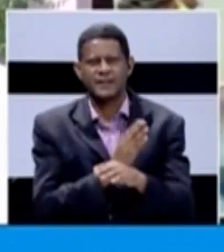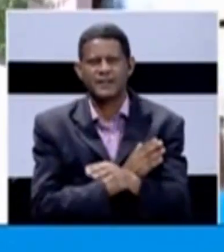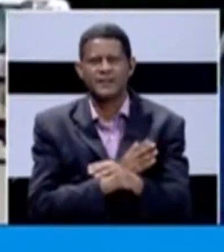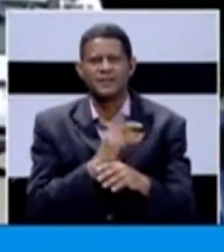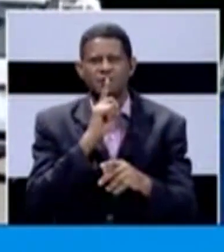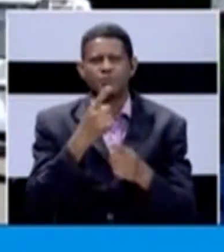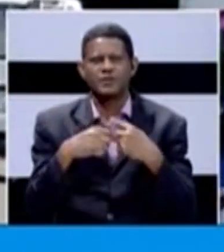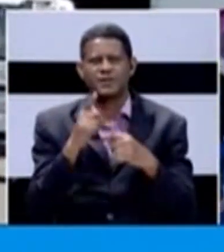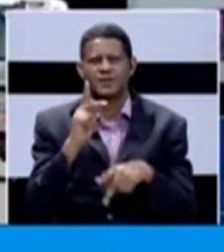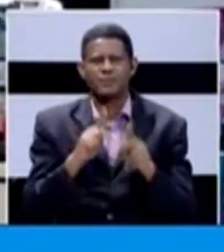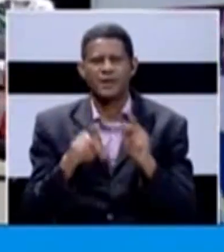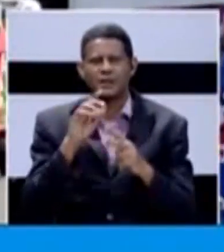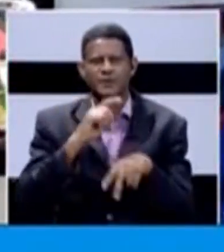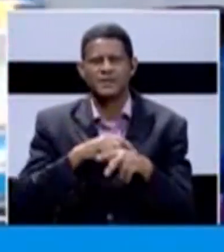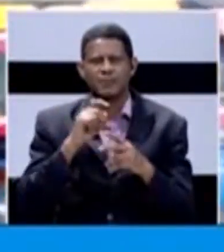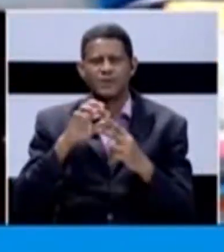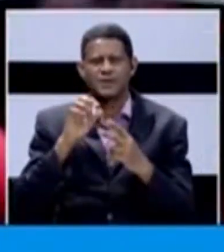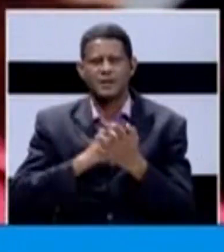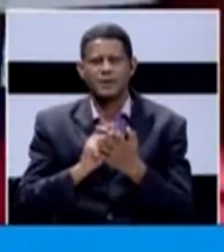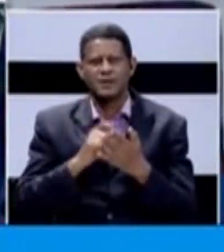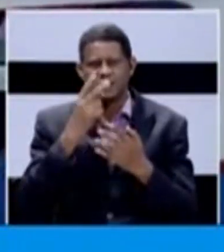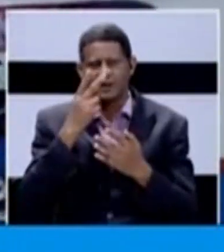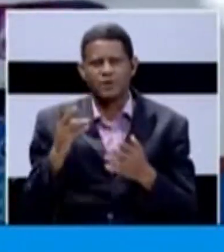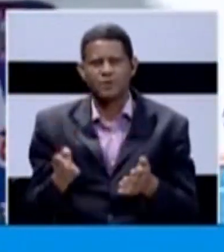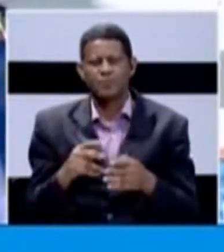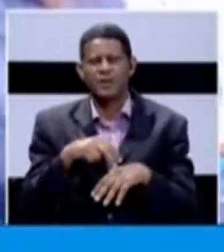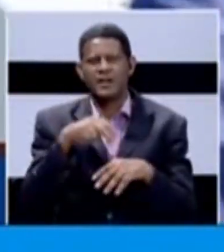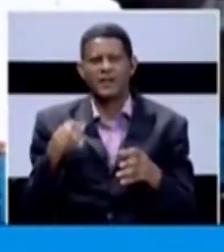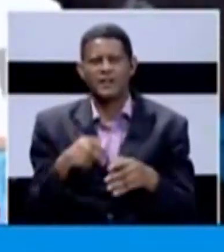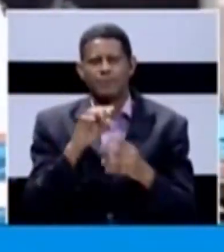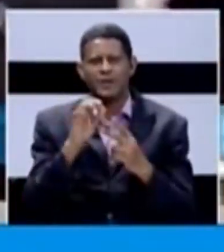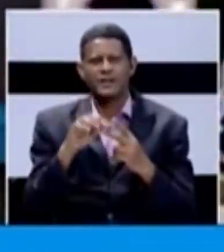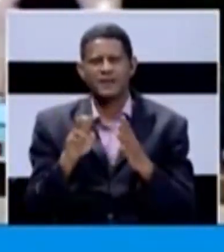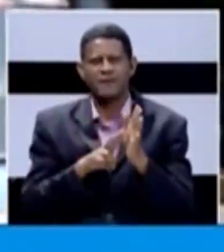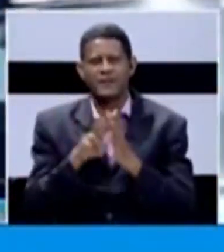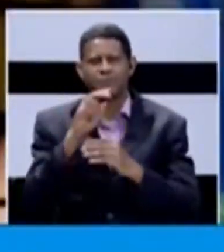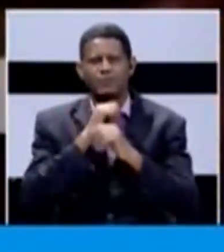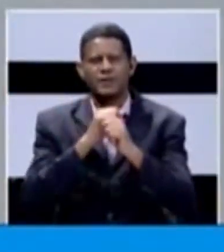እዩ መፅኡ። እቲ ህዝቢ ኣብ እዋን ምዝገባ ዘርእዮ ዝተበግሶ ኣብ ግዜ መረፃ እውን ቫይረስ ኮሮና